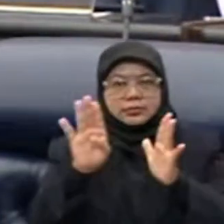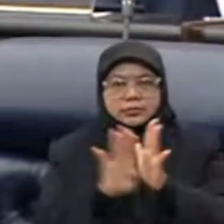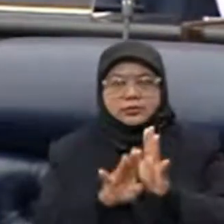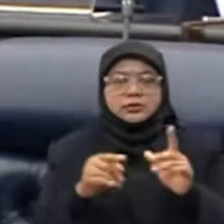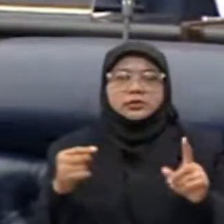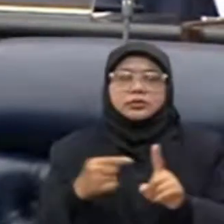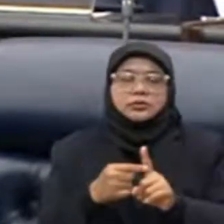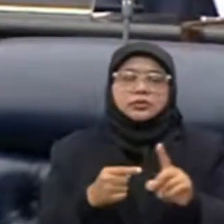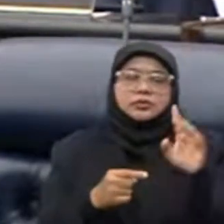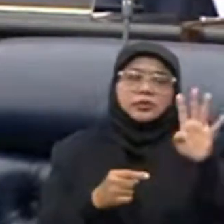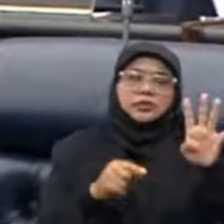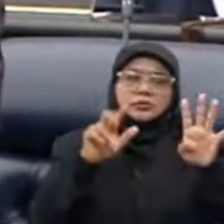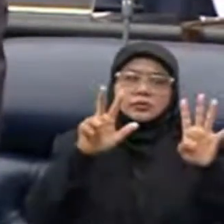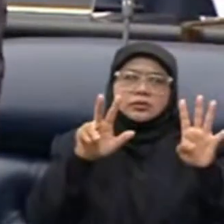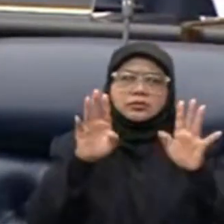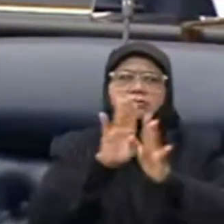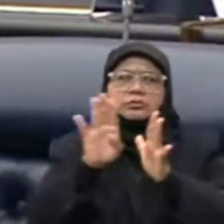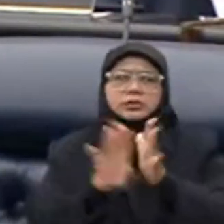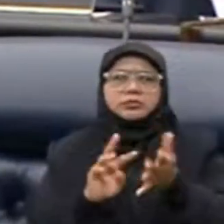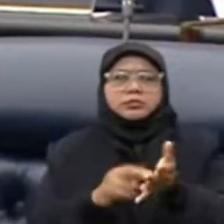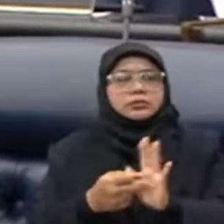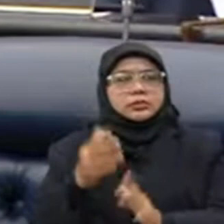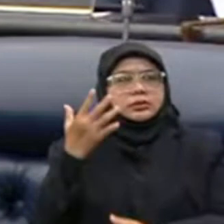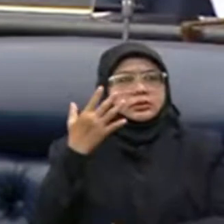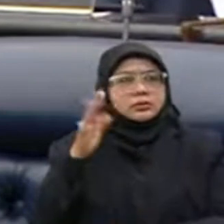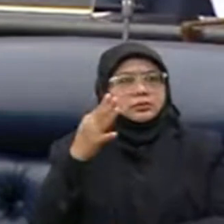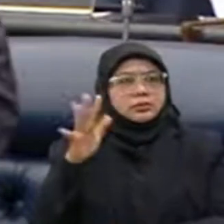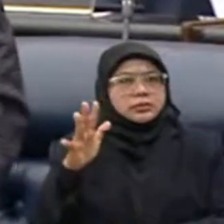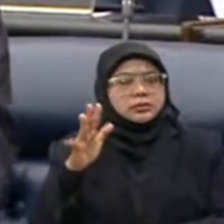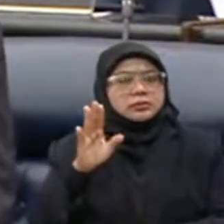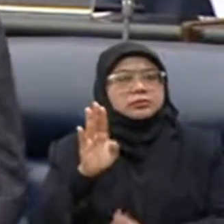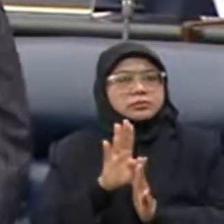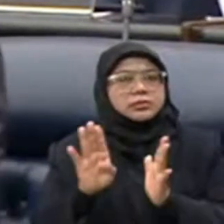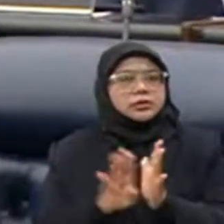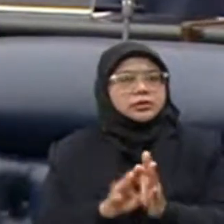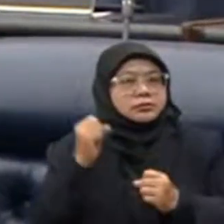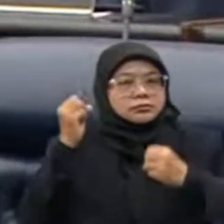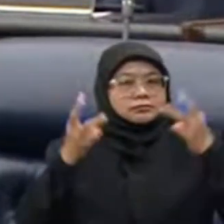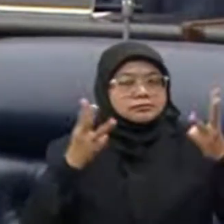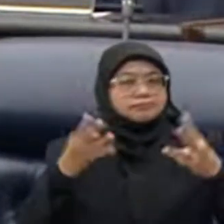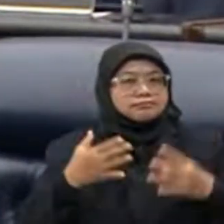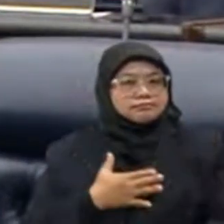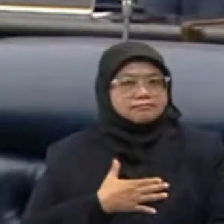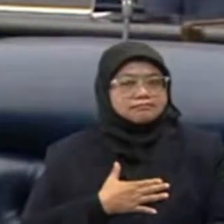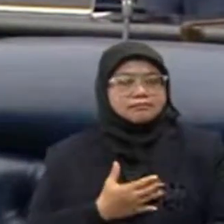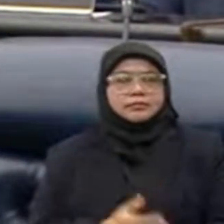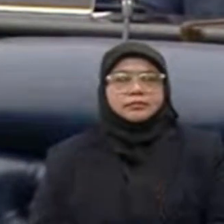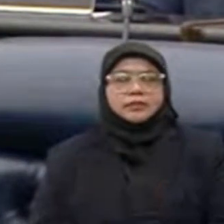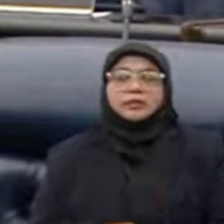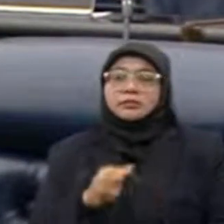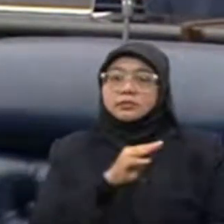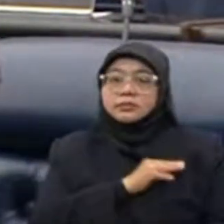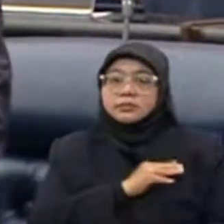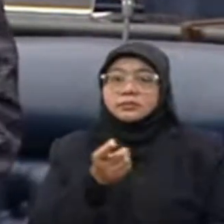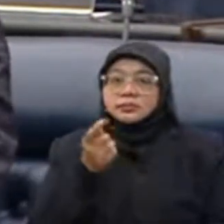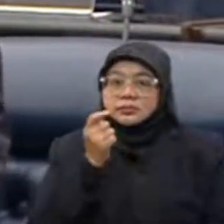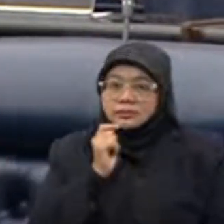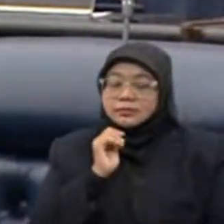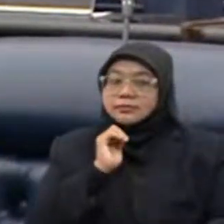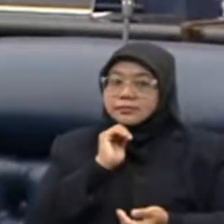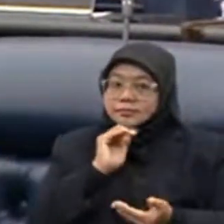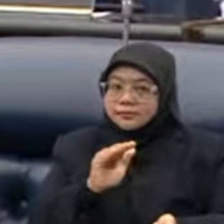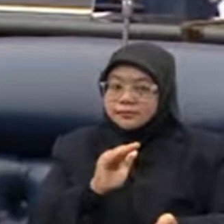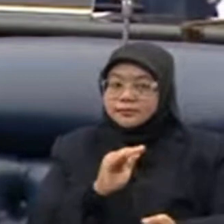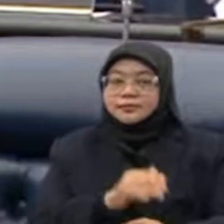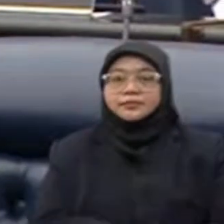43 pilihan yaitu peningkatan sebanyak 15 pilihan yang memimbangkan saya ialah yang bermak menteri sebut tadi bahwa